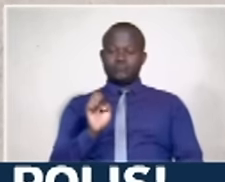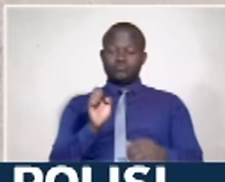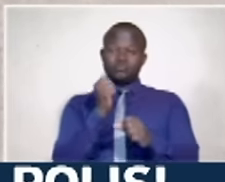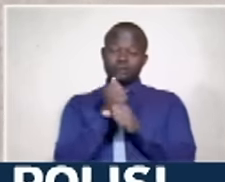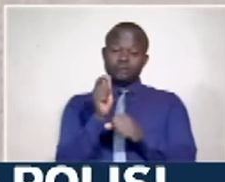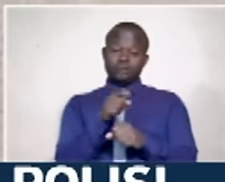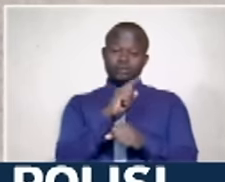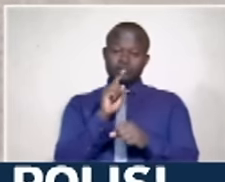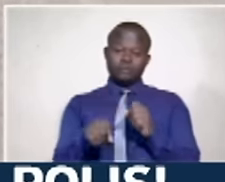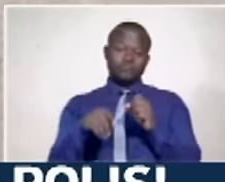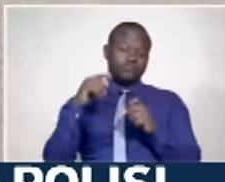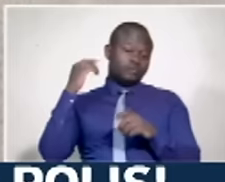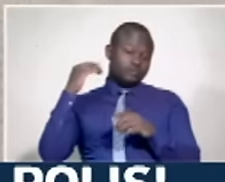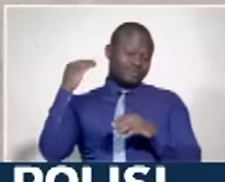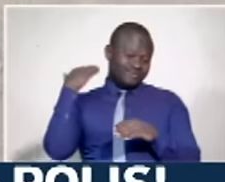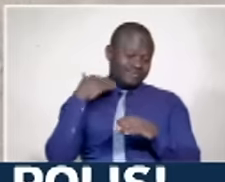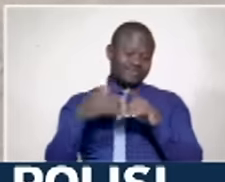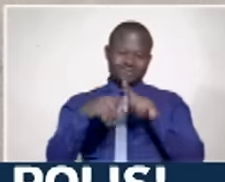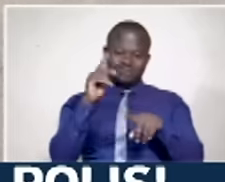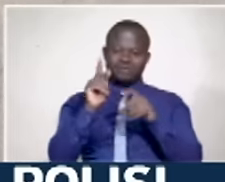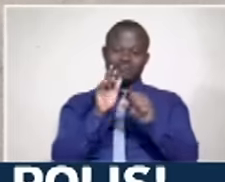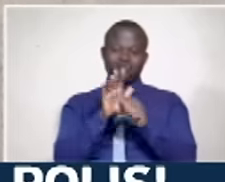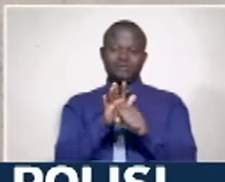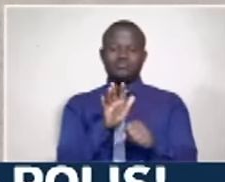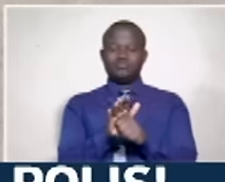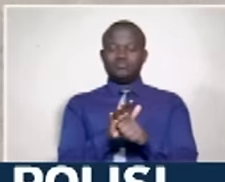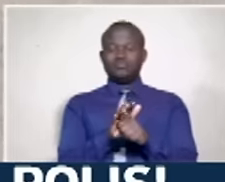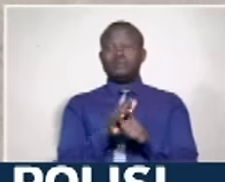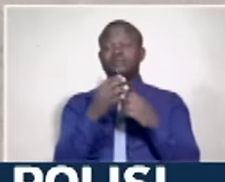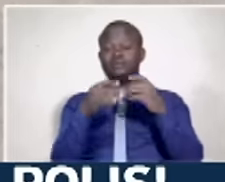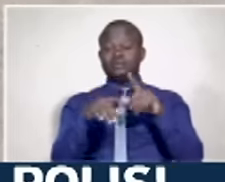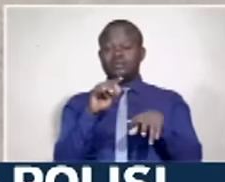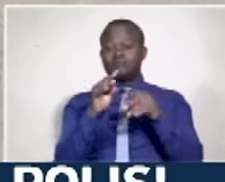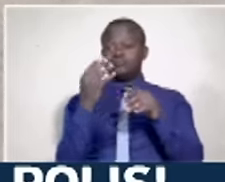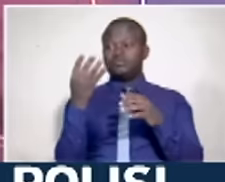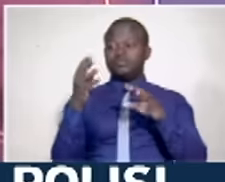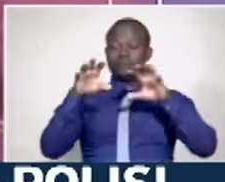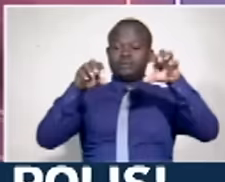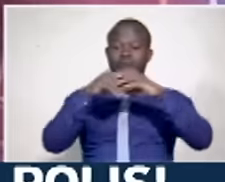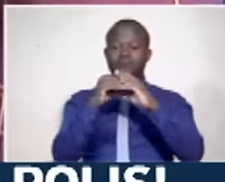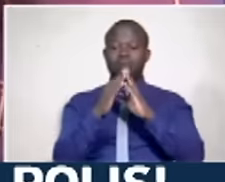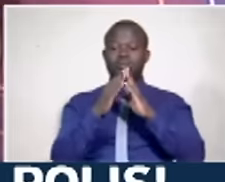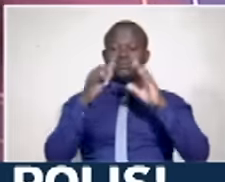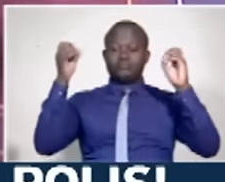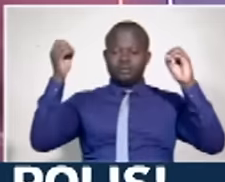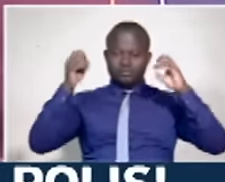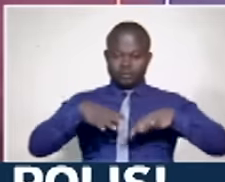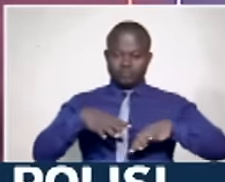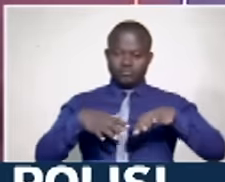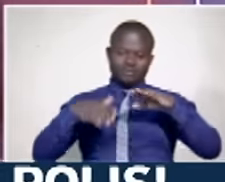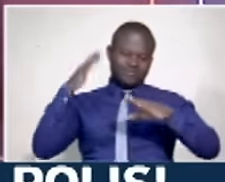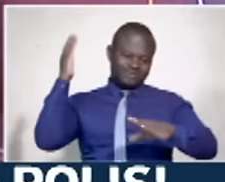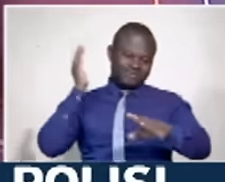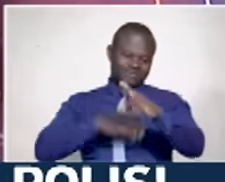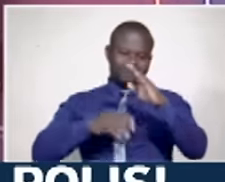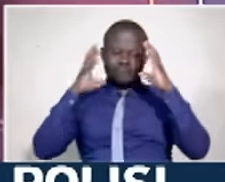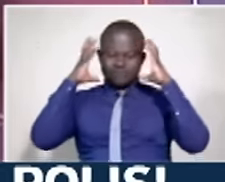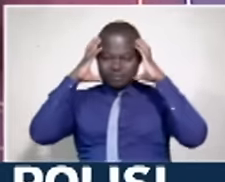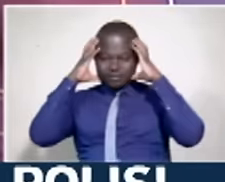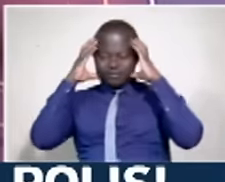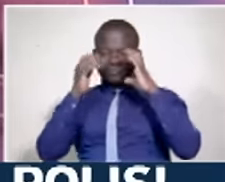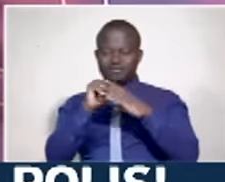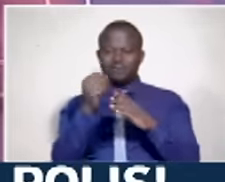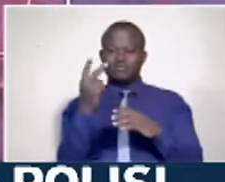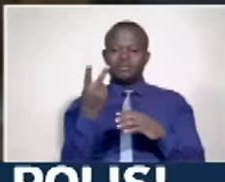by'ubwicanyi bukabije. Yatawe muri yombi amaze kwica abaturage bane mu bice bitandukanye by'umujyi wa Kigali abaciye imitwe abandi